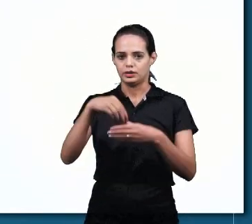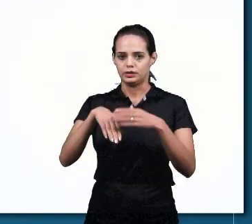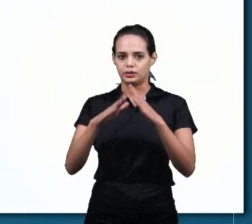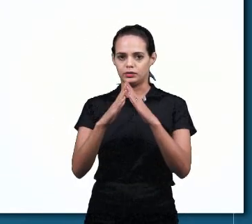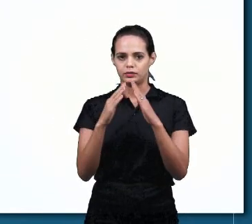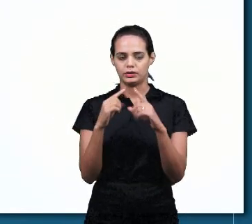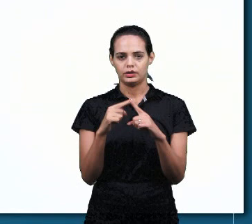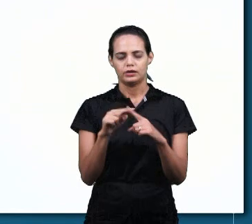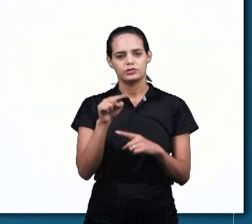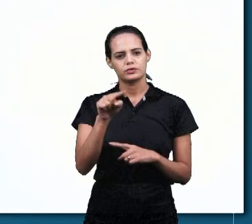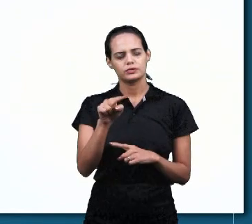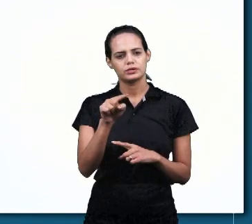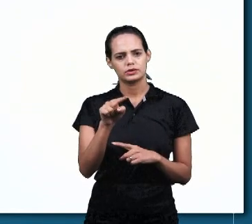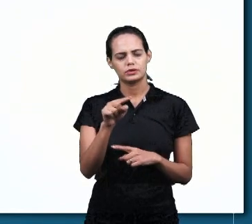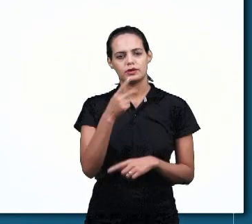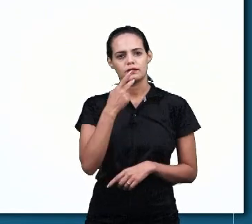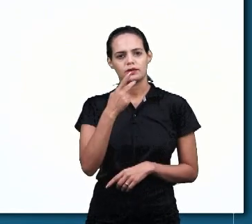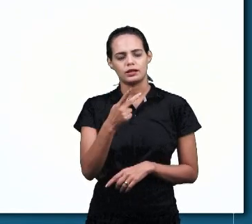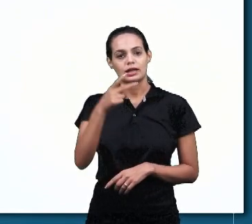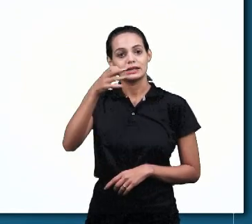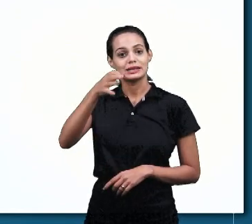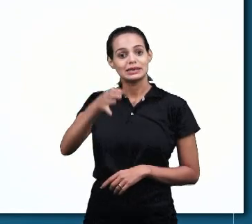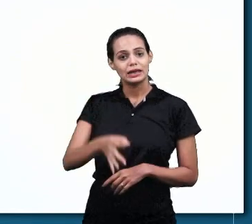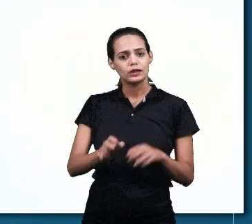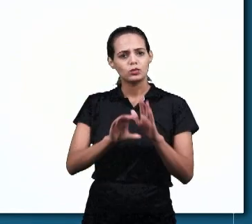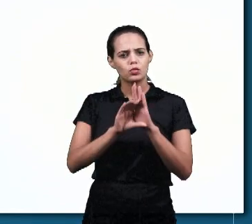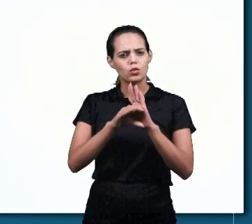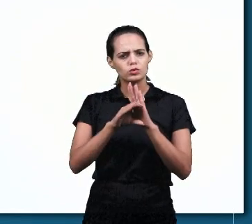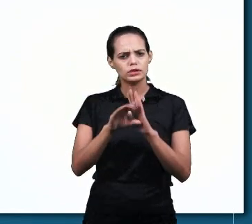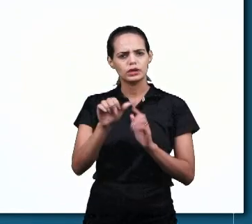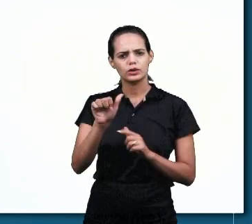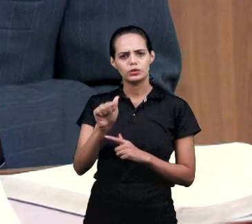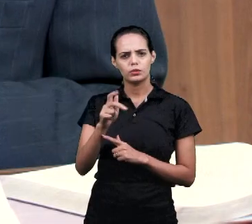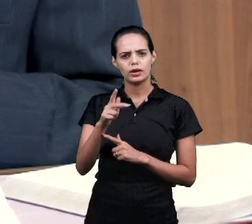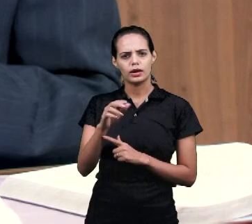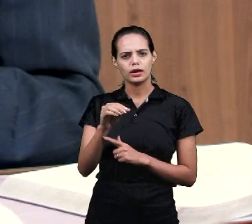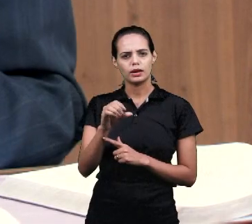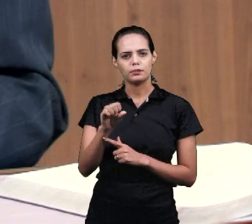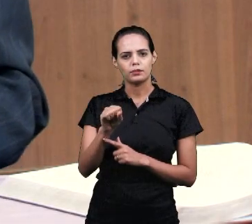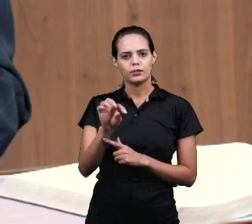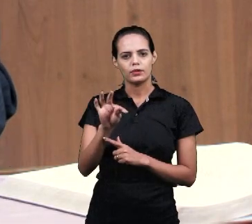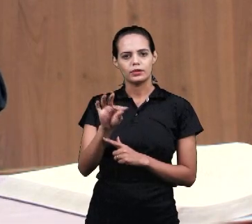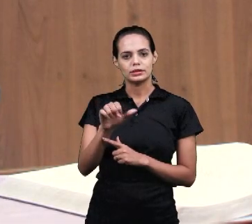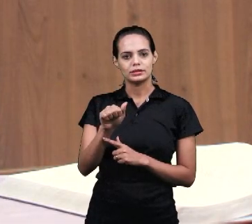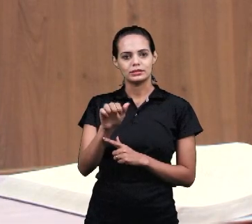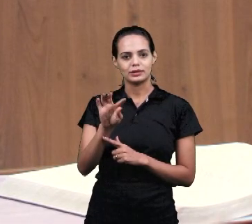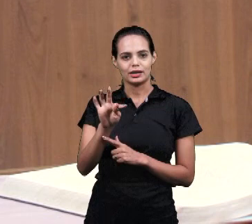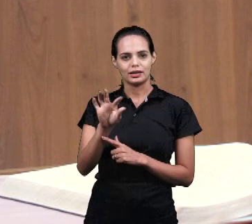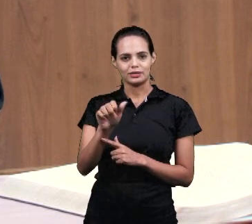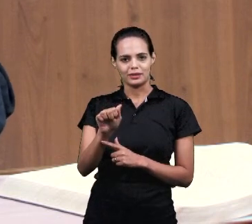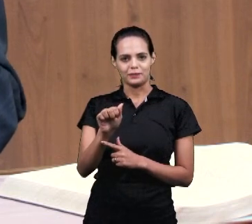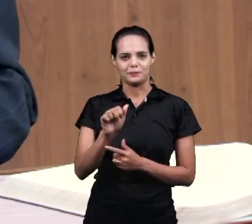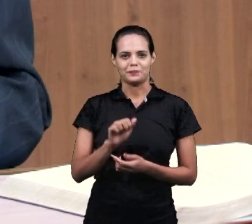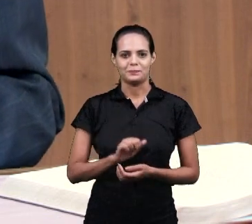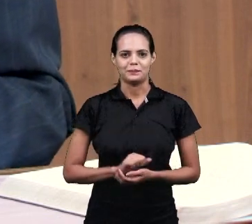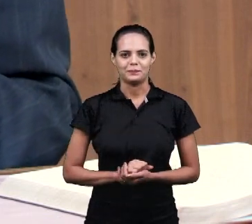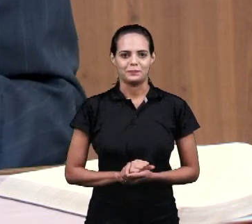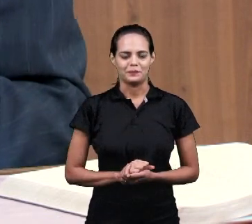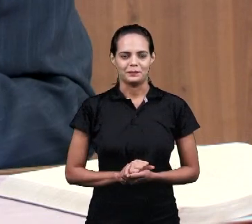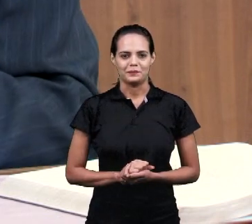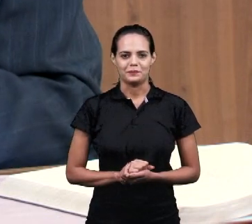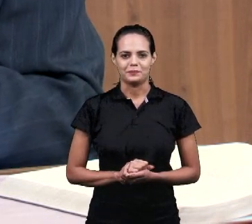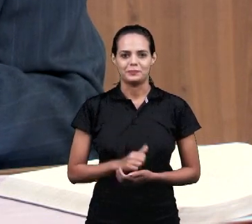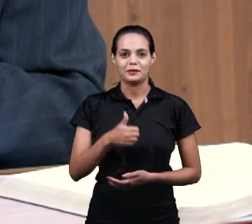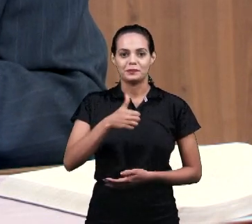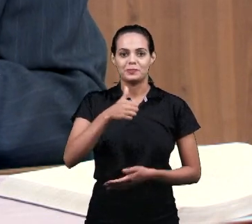être apostate. Très bien. C'est lui qui va donner la première réponse à notre question.